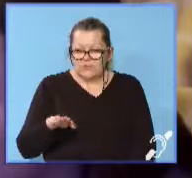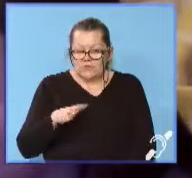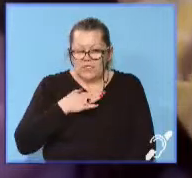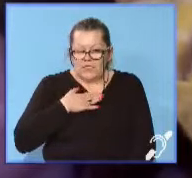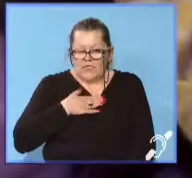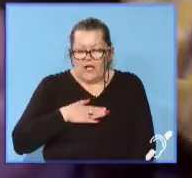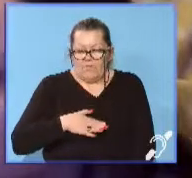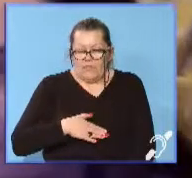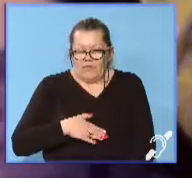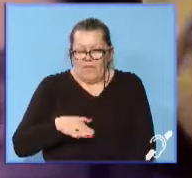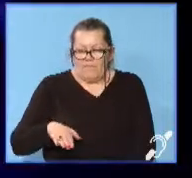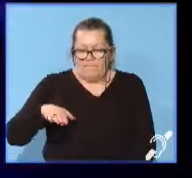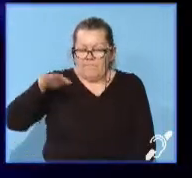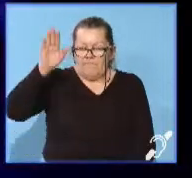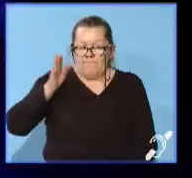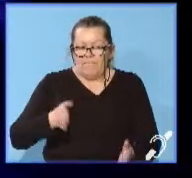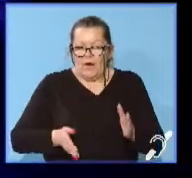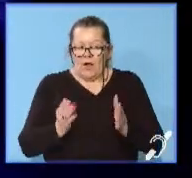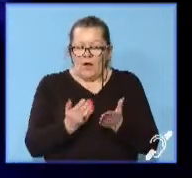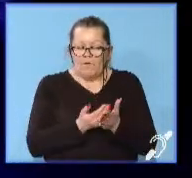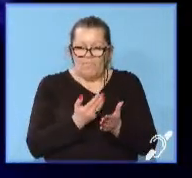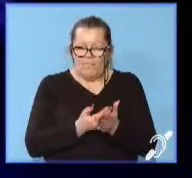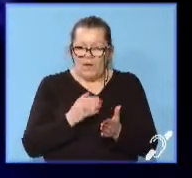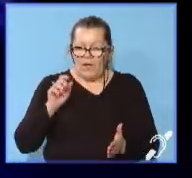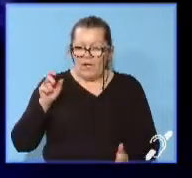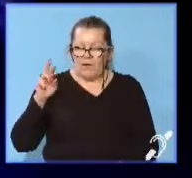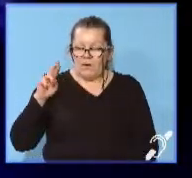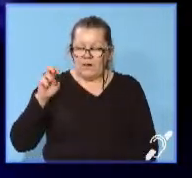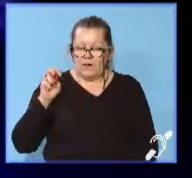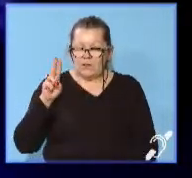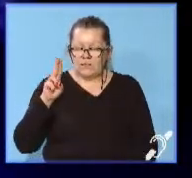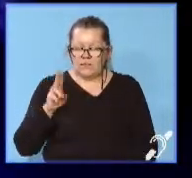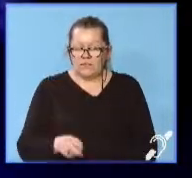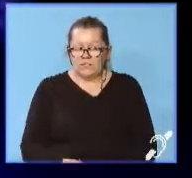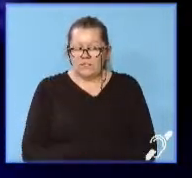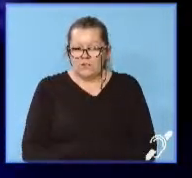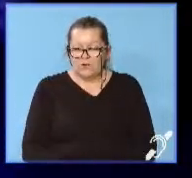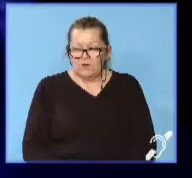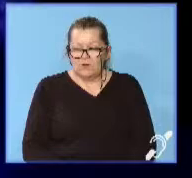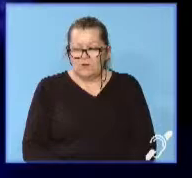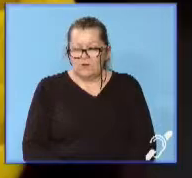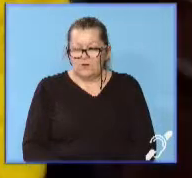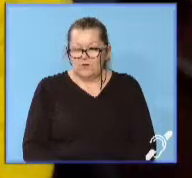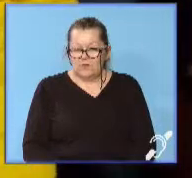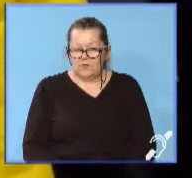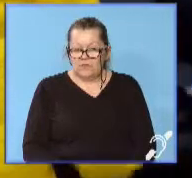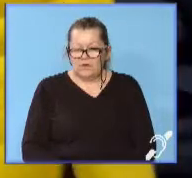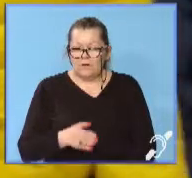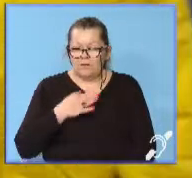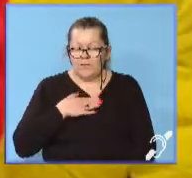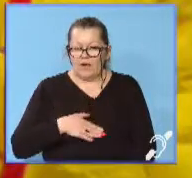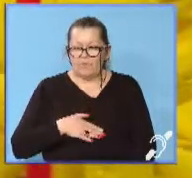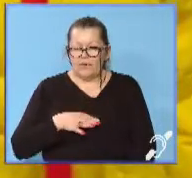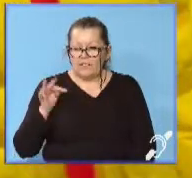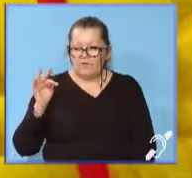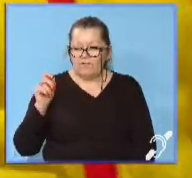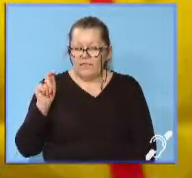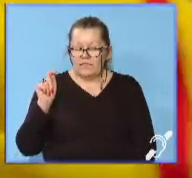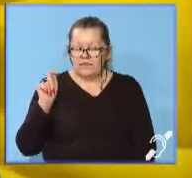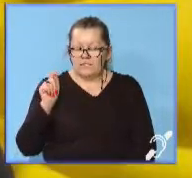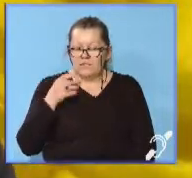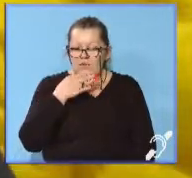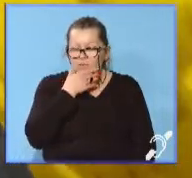impresionați de mărimea păpușilor și de basmul lui Eminescu pus în scenă fă Frumos Făt Frumos dar de